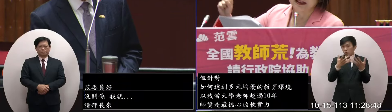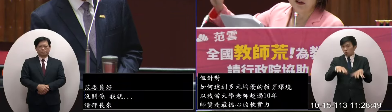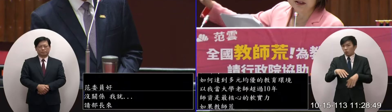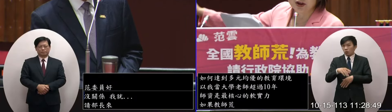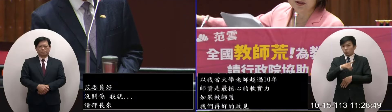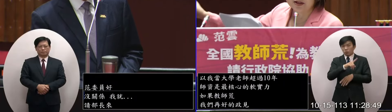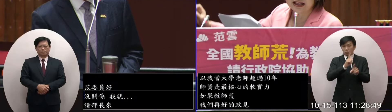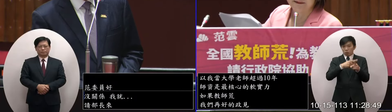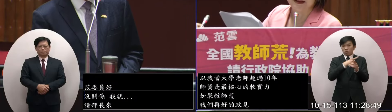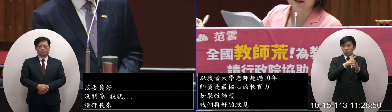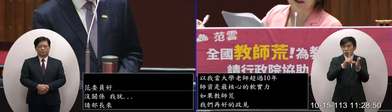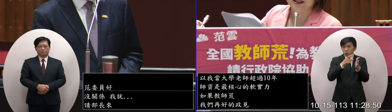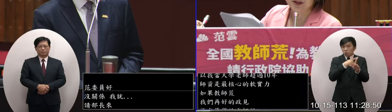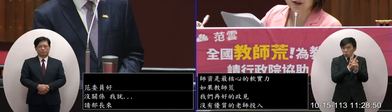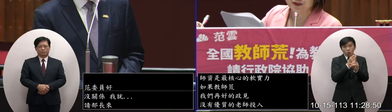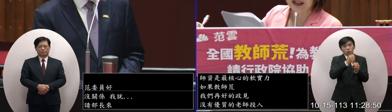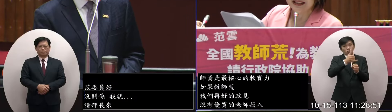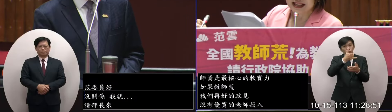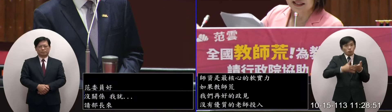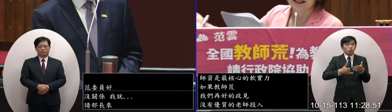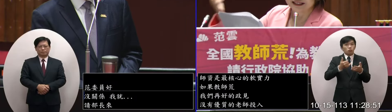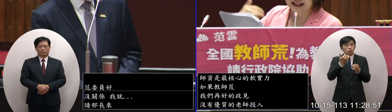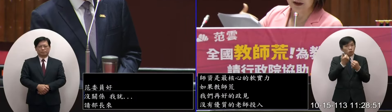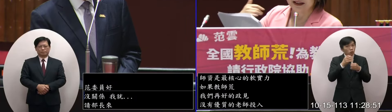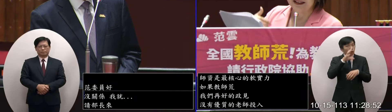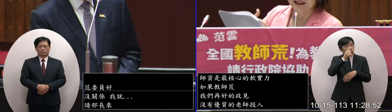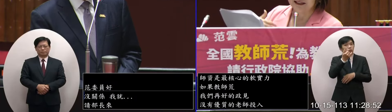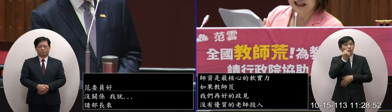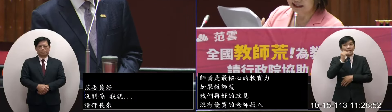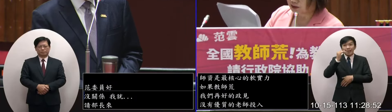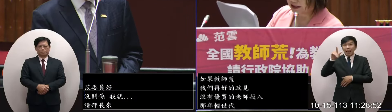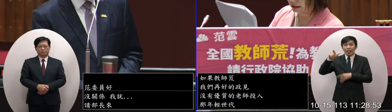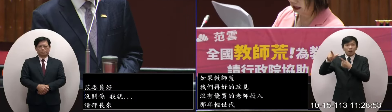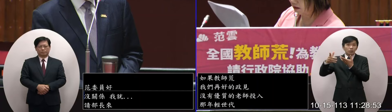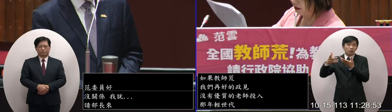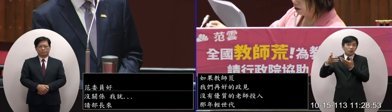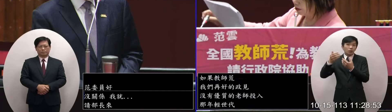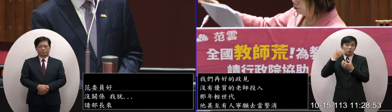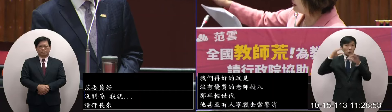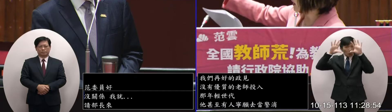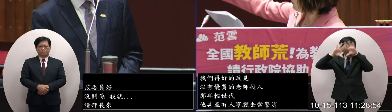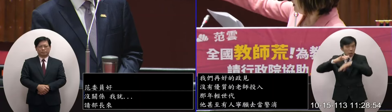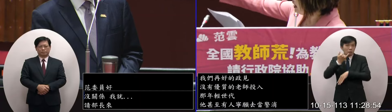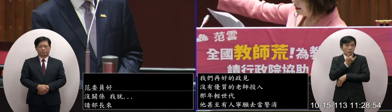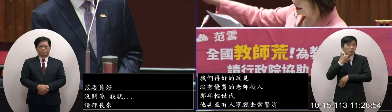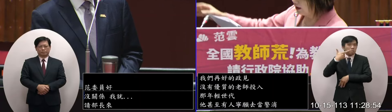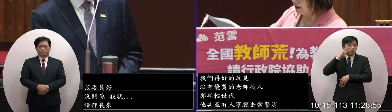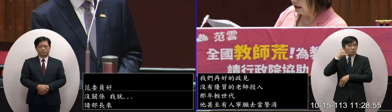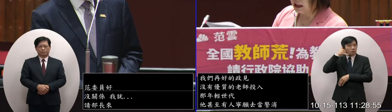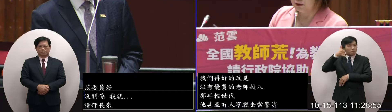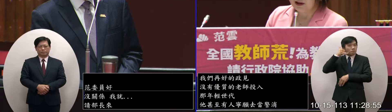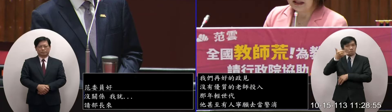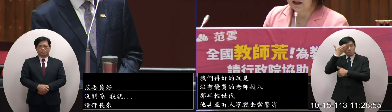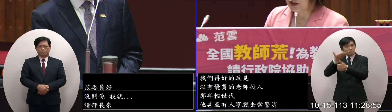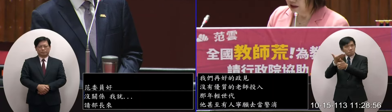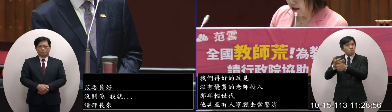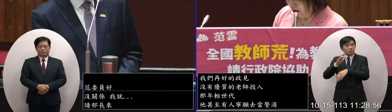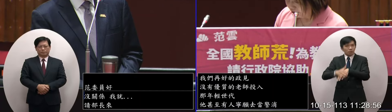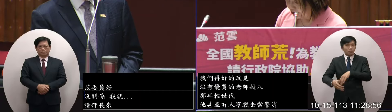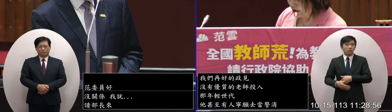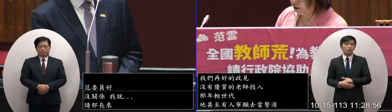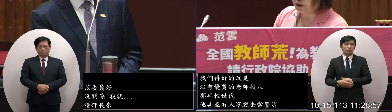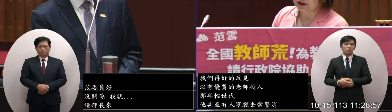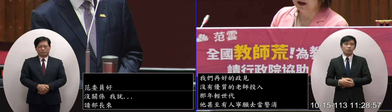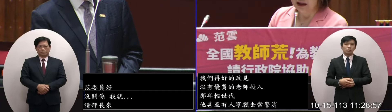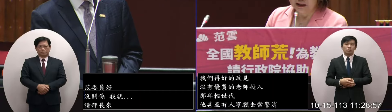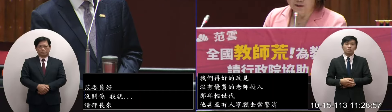下班了，哦，教师下班哈，是说家长可能还会好打电话给他哦，所以我想下一页哦，那我要讲的是